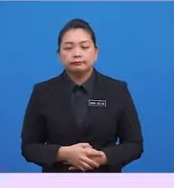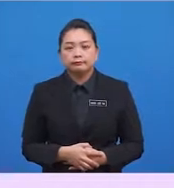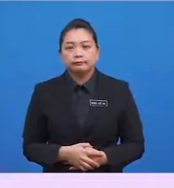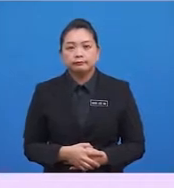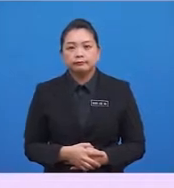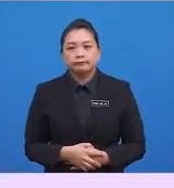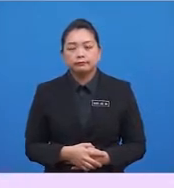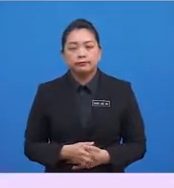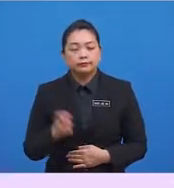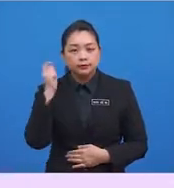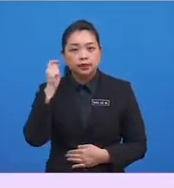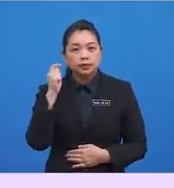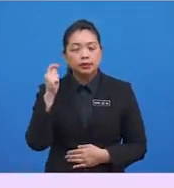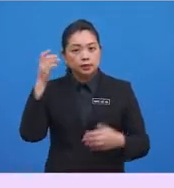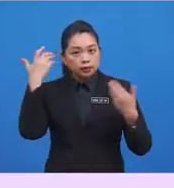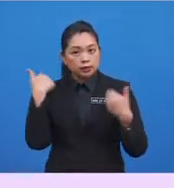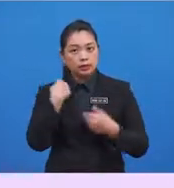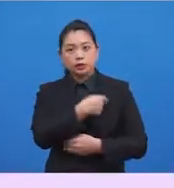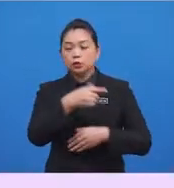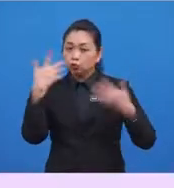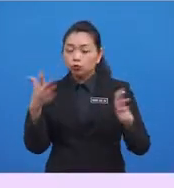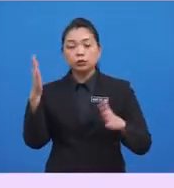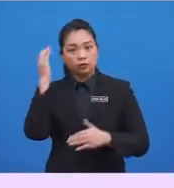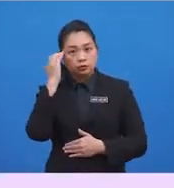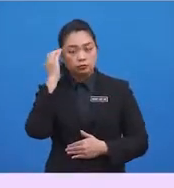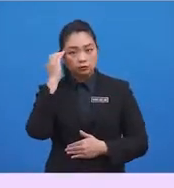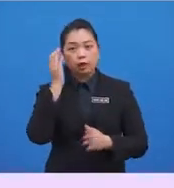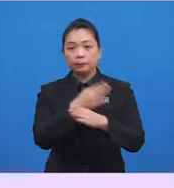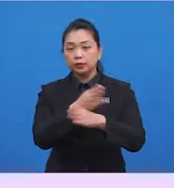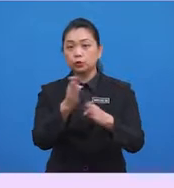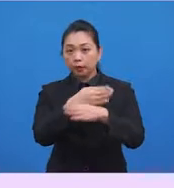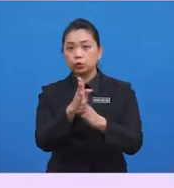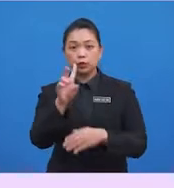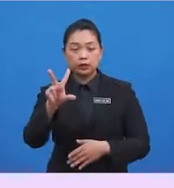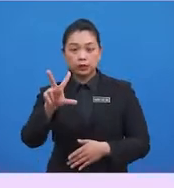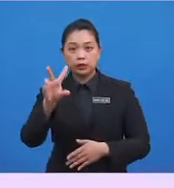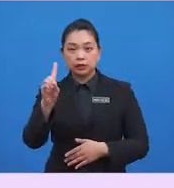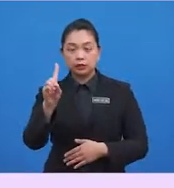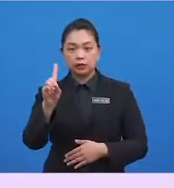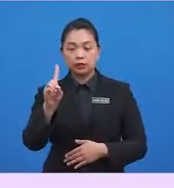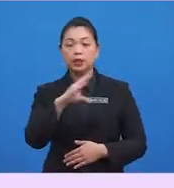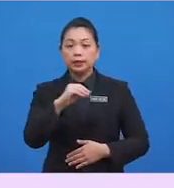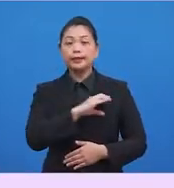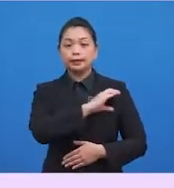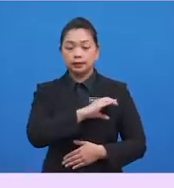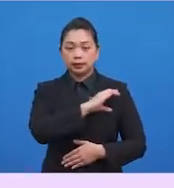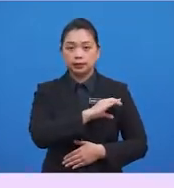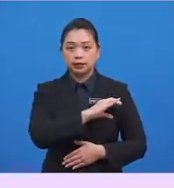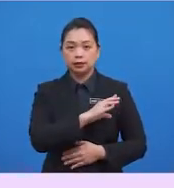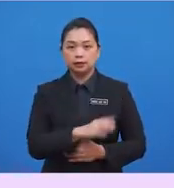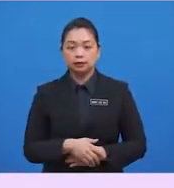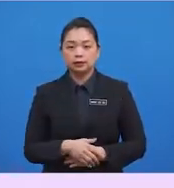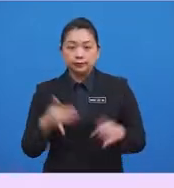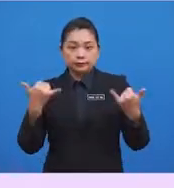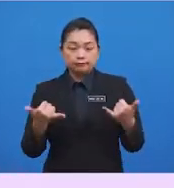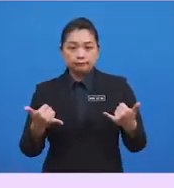telah memperoleh maklumat berkenaan dengan bentuk tiga dimensi dan ciri-cirinya.